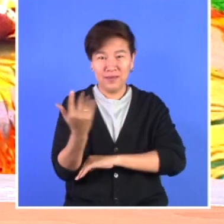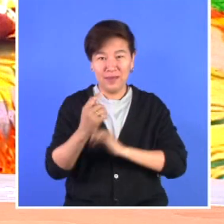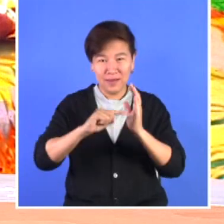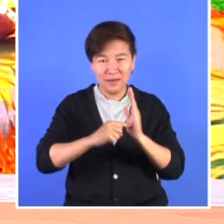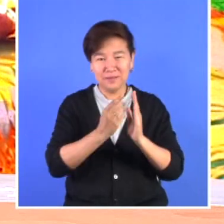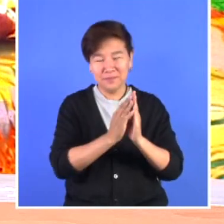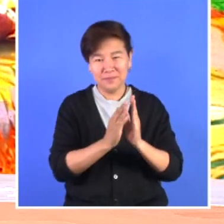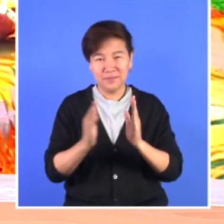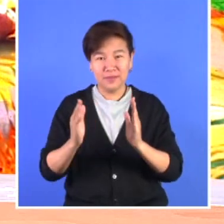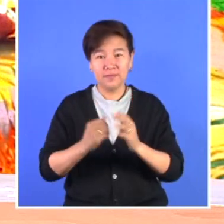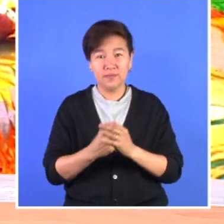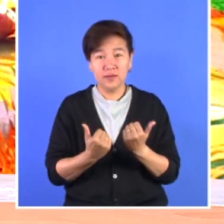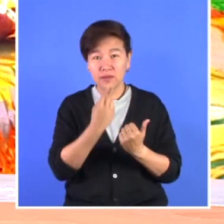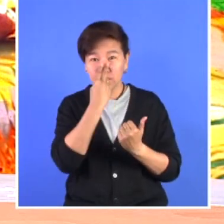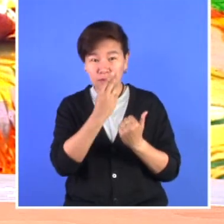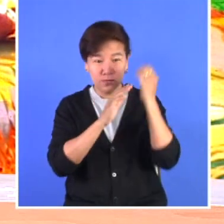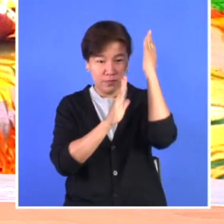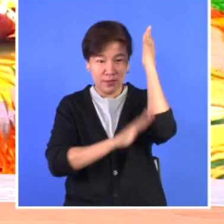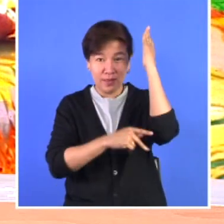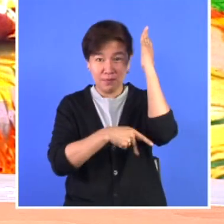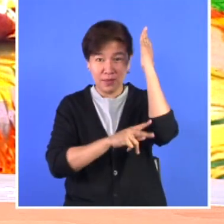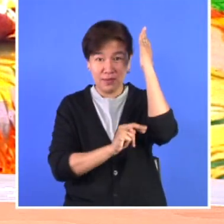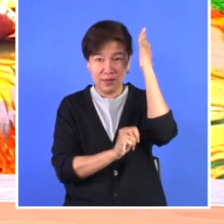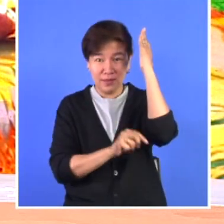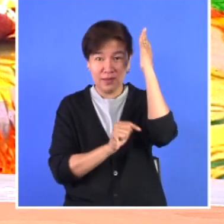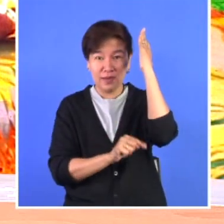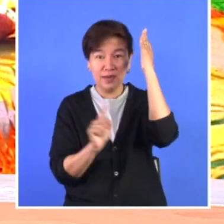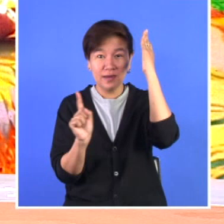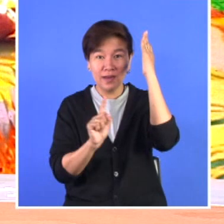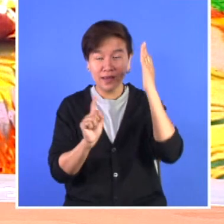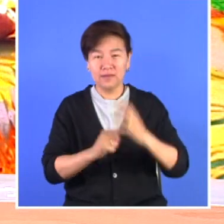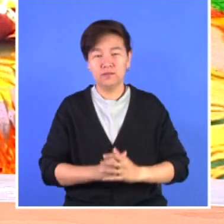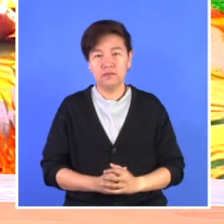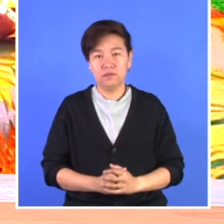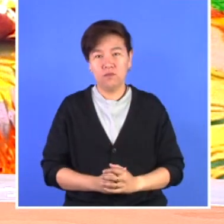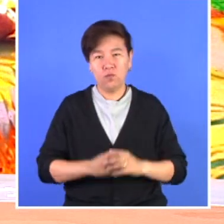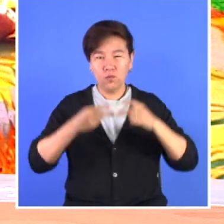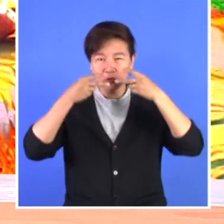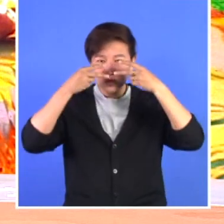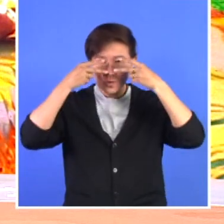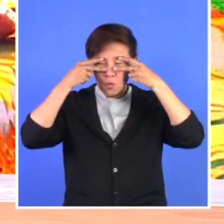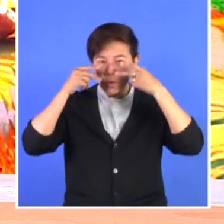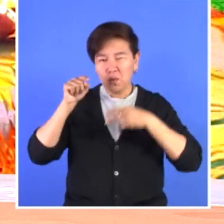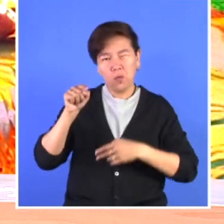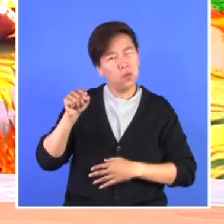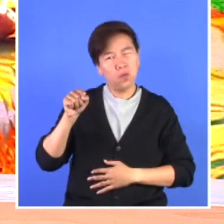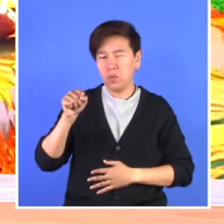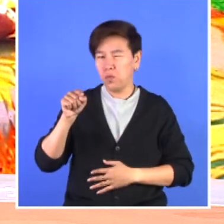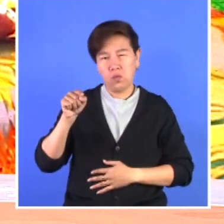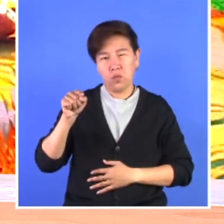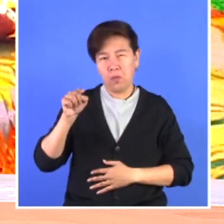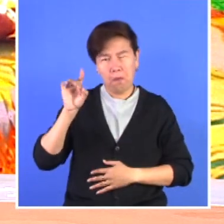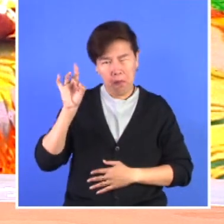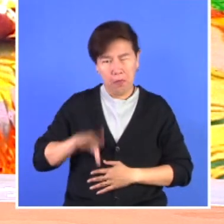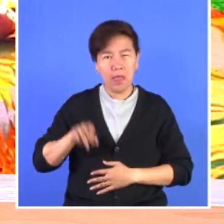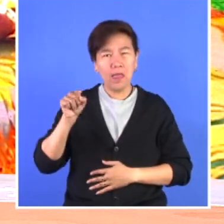เอาล่ะไปที่ปัตตานีต่อที่ปัตตานีเนี่ยมีเหตุการณ์ที่ใช้คำว่าโจรแสบโจรแสบนี่ไม่ได้เอาพริกเอากระเทียมอะไรมา